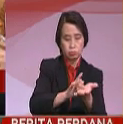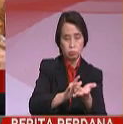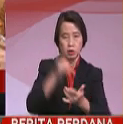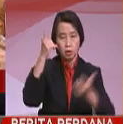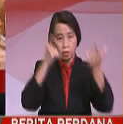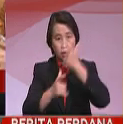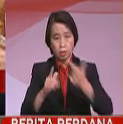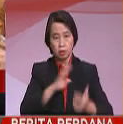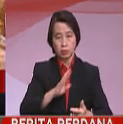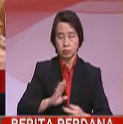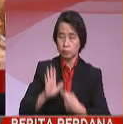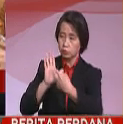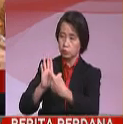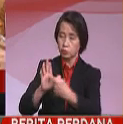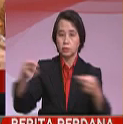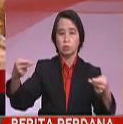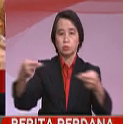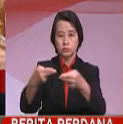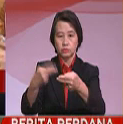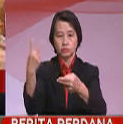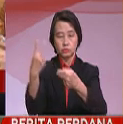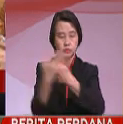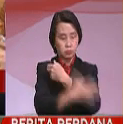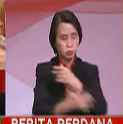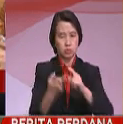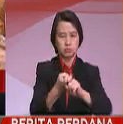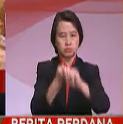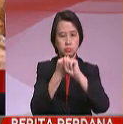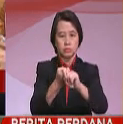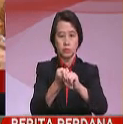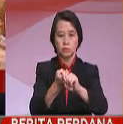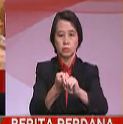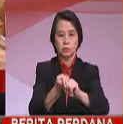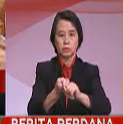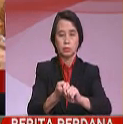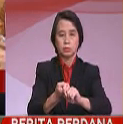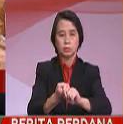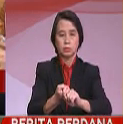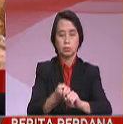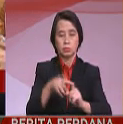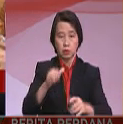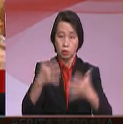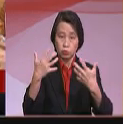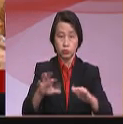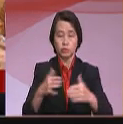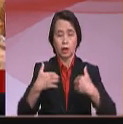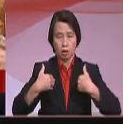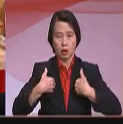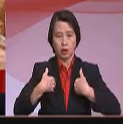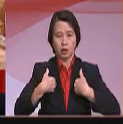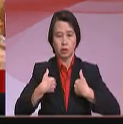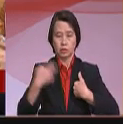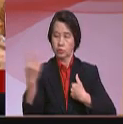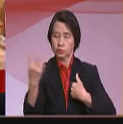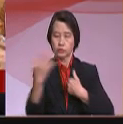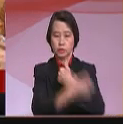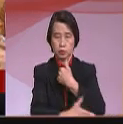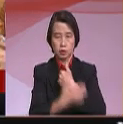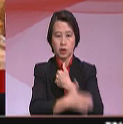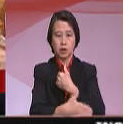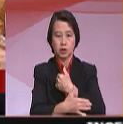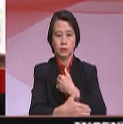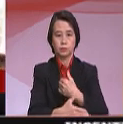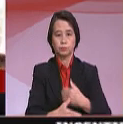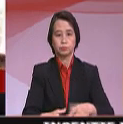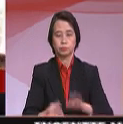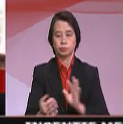khas baginda mencerminkan hubungan dua hala yang kukuh dan erat yang telah terjalin di antara kedua-dua negara.